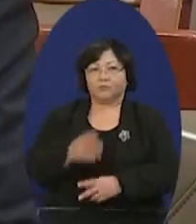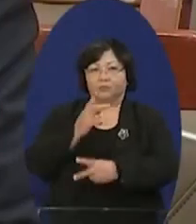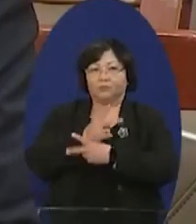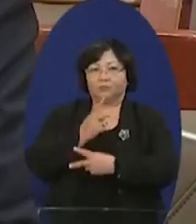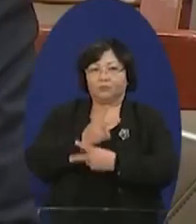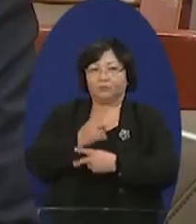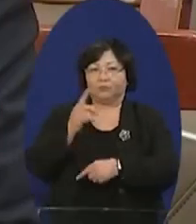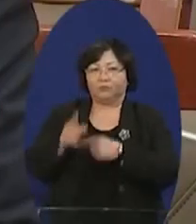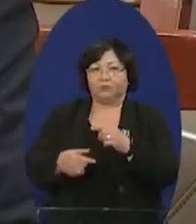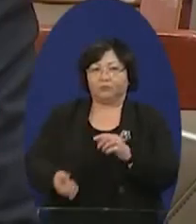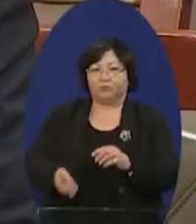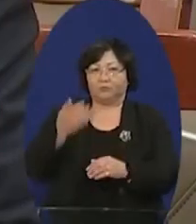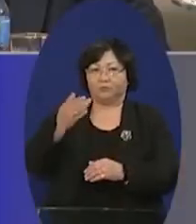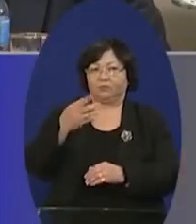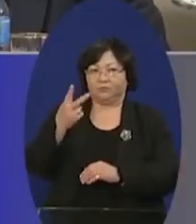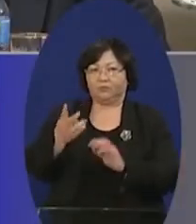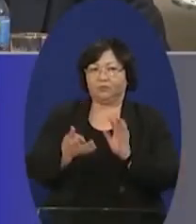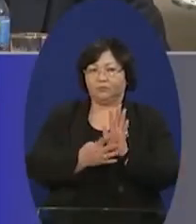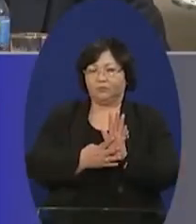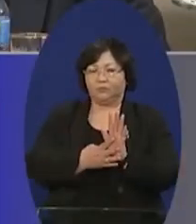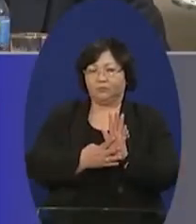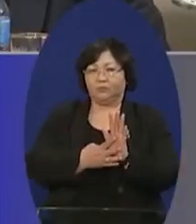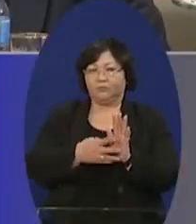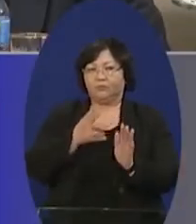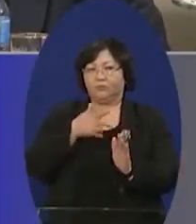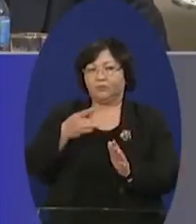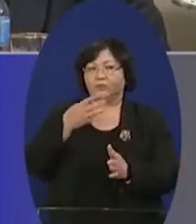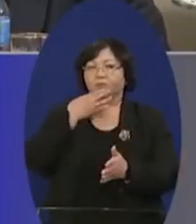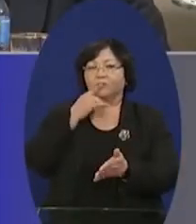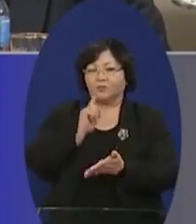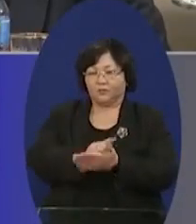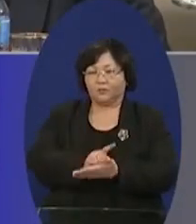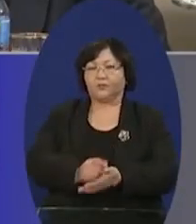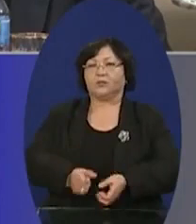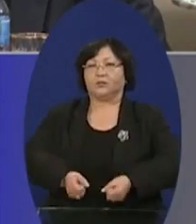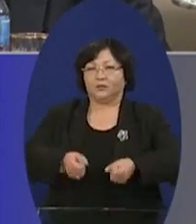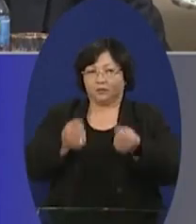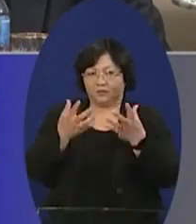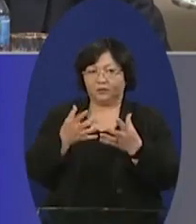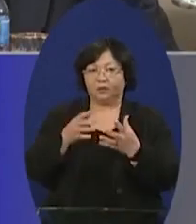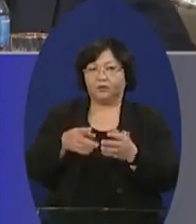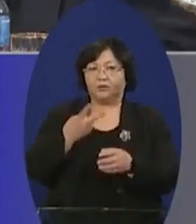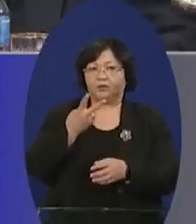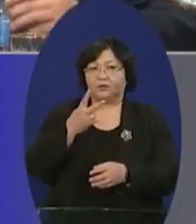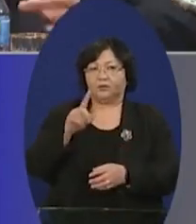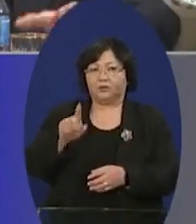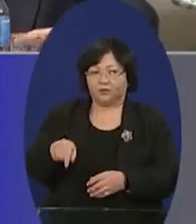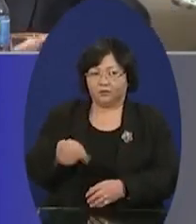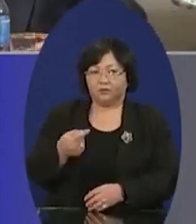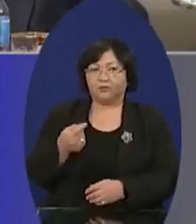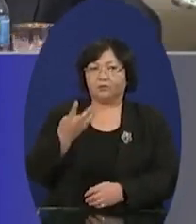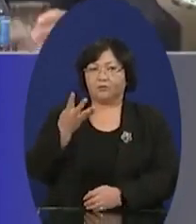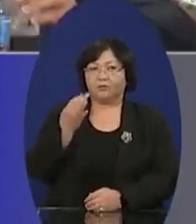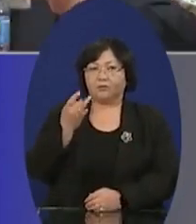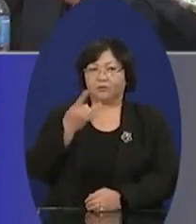давсан 29-дүгээр одоо тушаал гаргаад тэгээ энэ